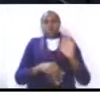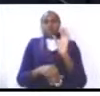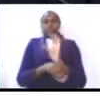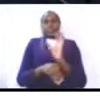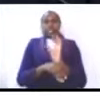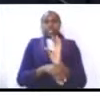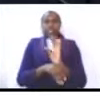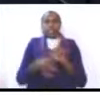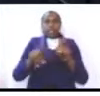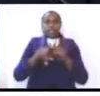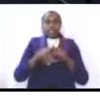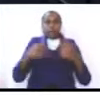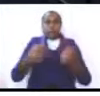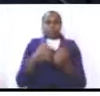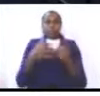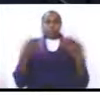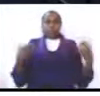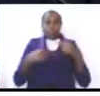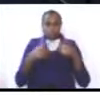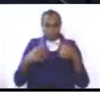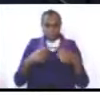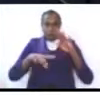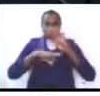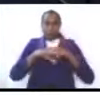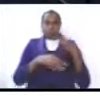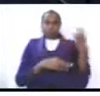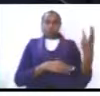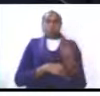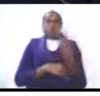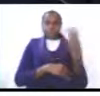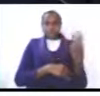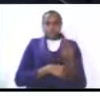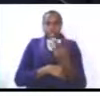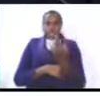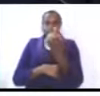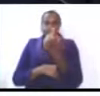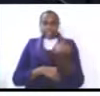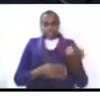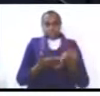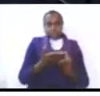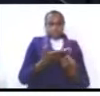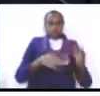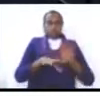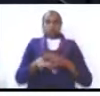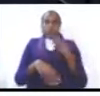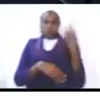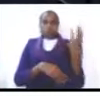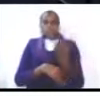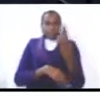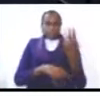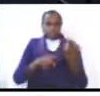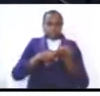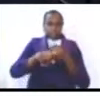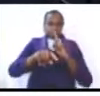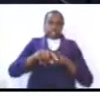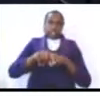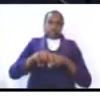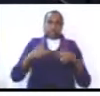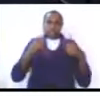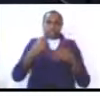na yatakuwa siku ya Jumatano kila wiki, siku ya Jumatano kuanzia